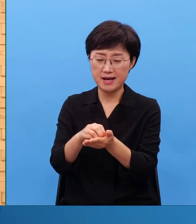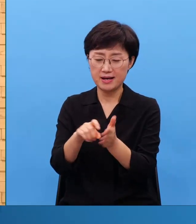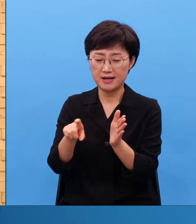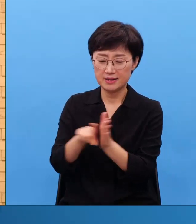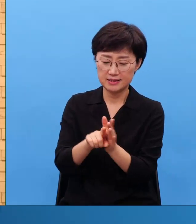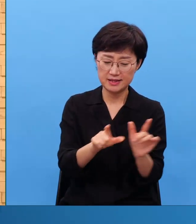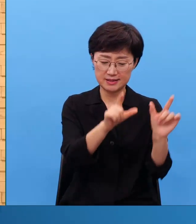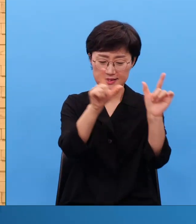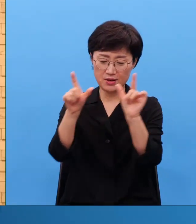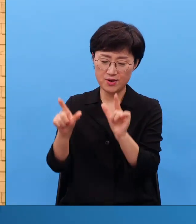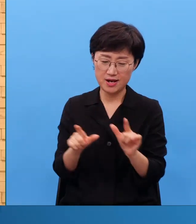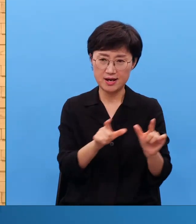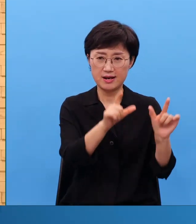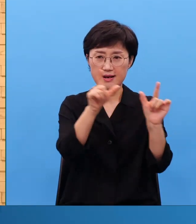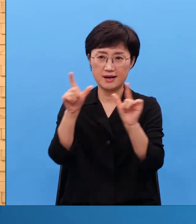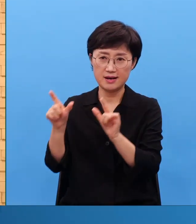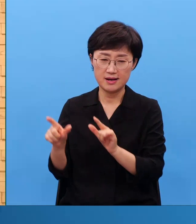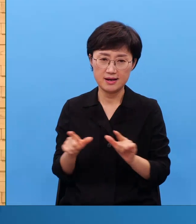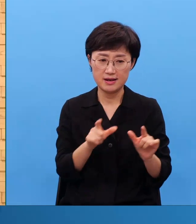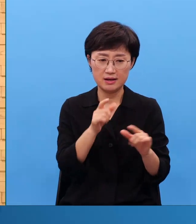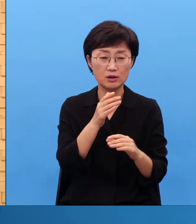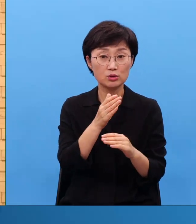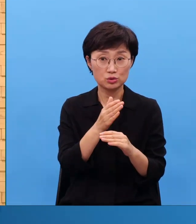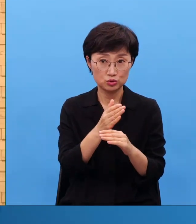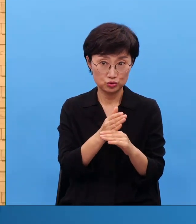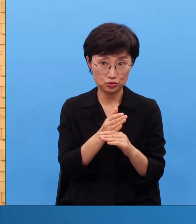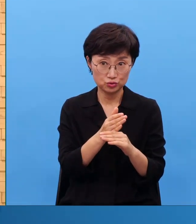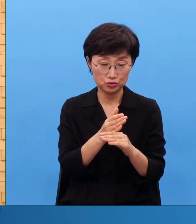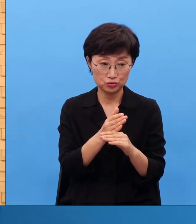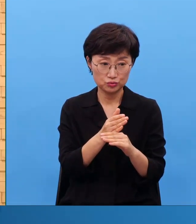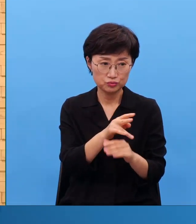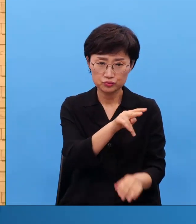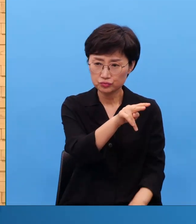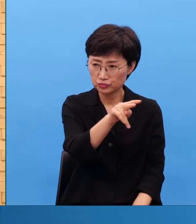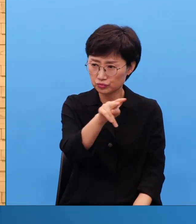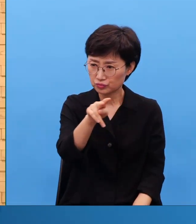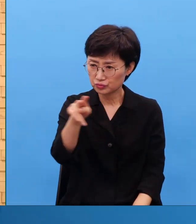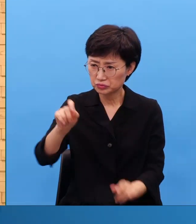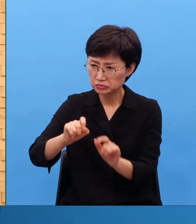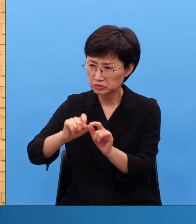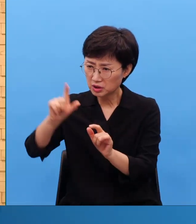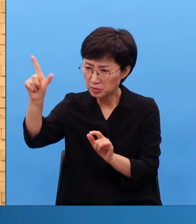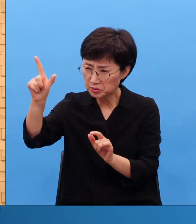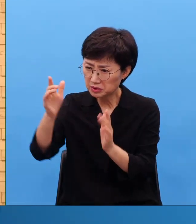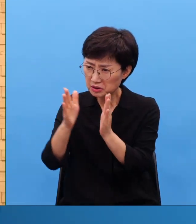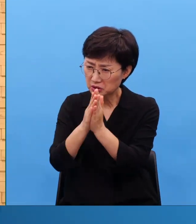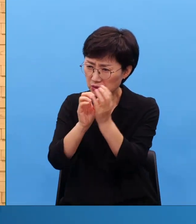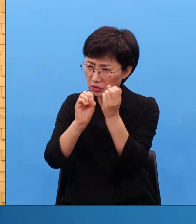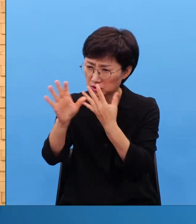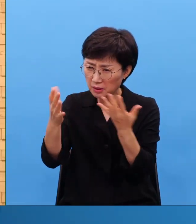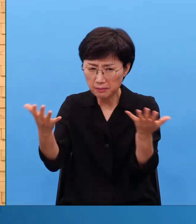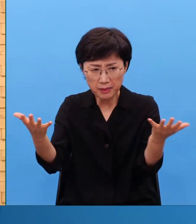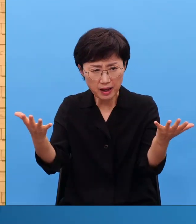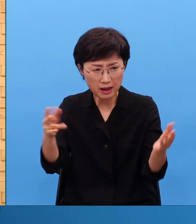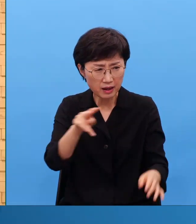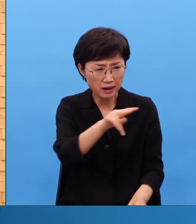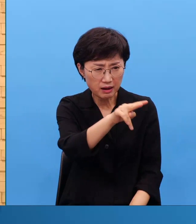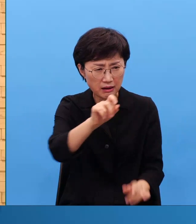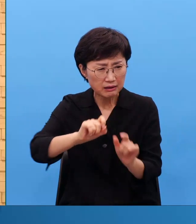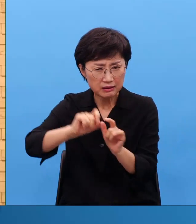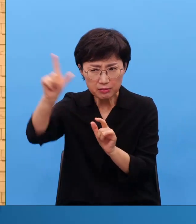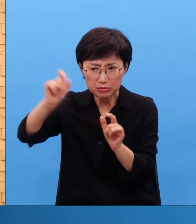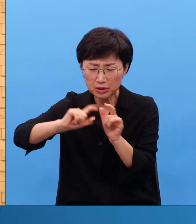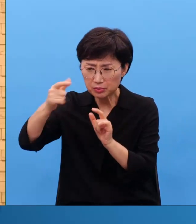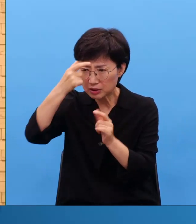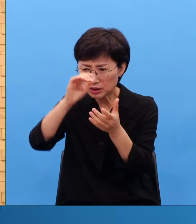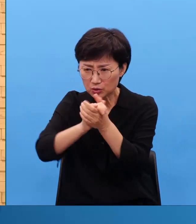신자들이 응답을 못 받고 있다 하는 것을 보게 될 겁니다. You will come to see that majority of the believers will not